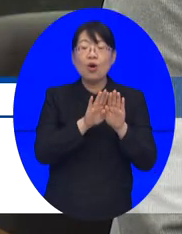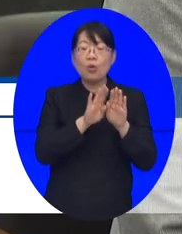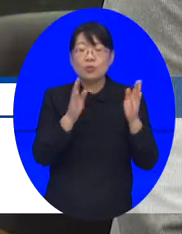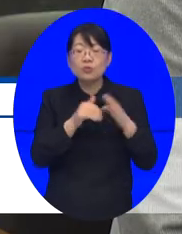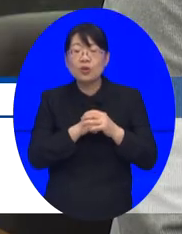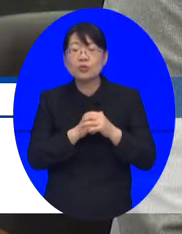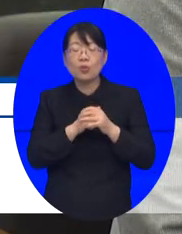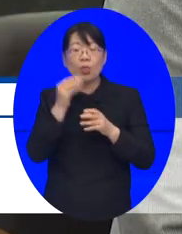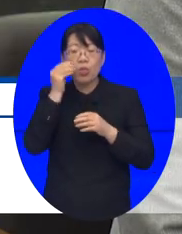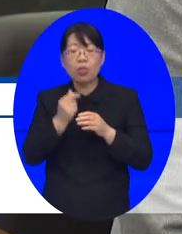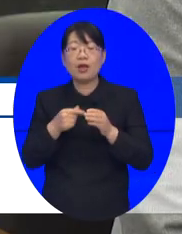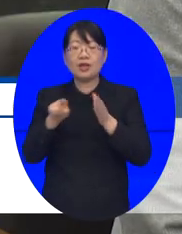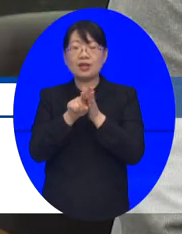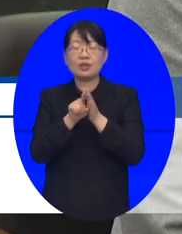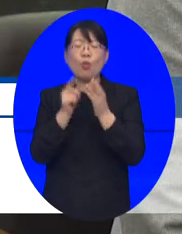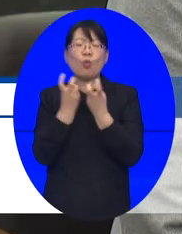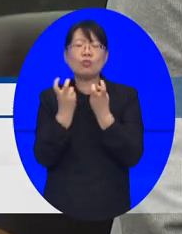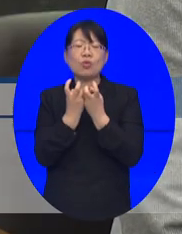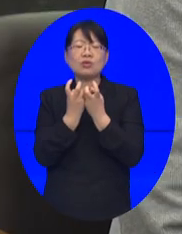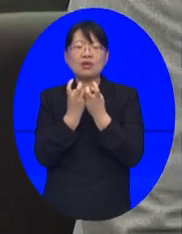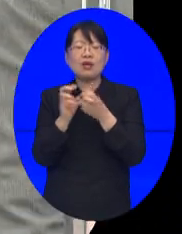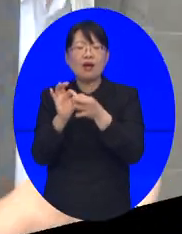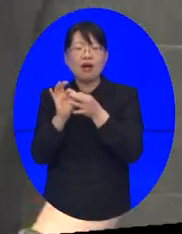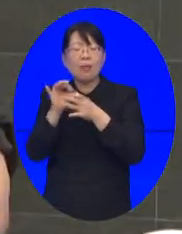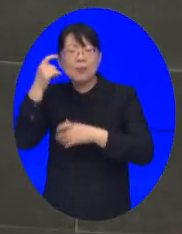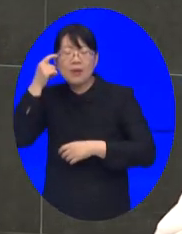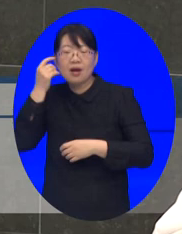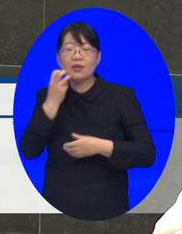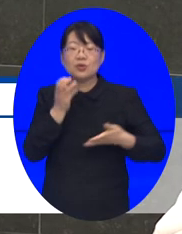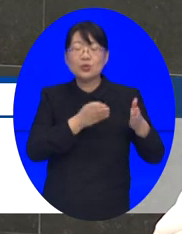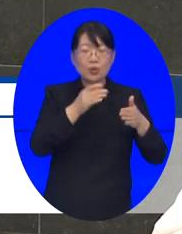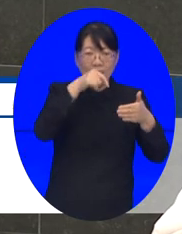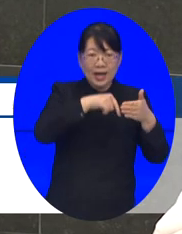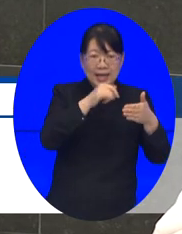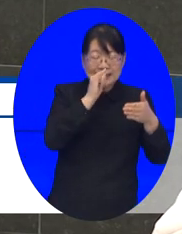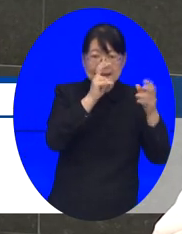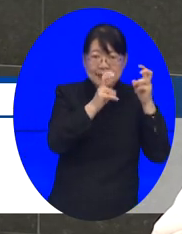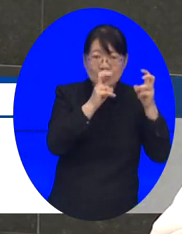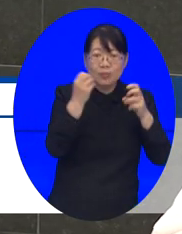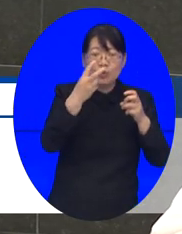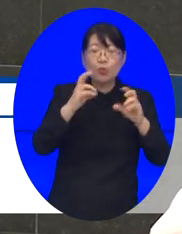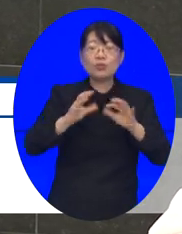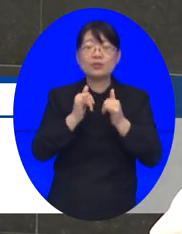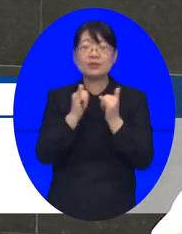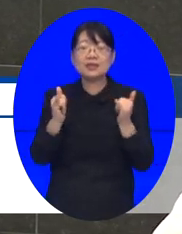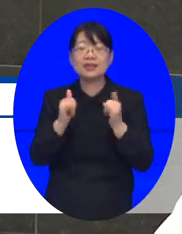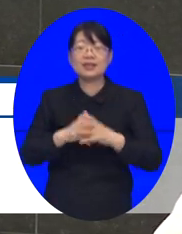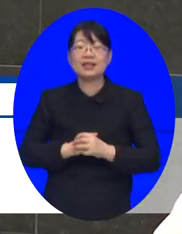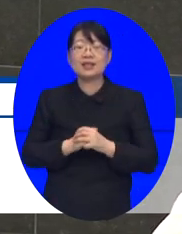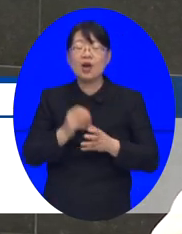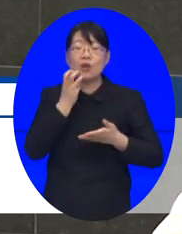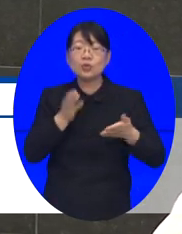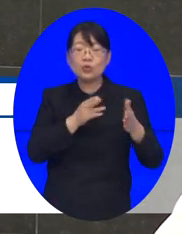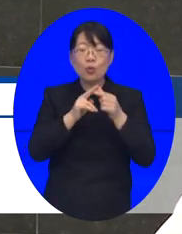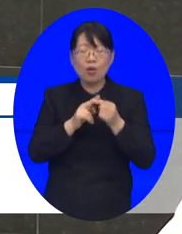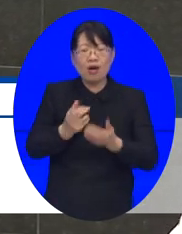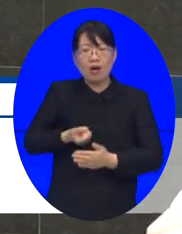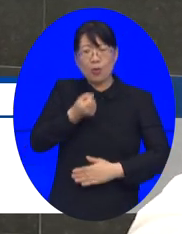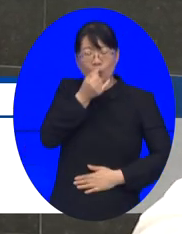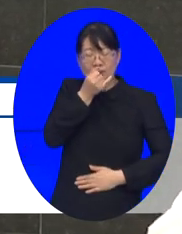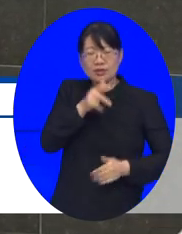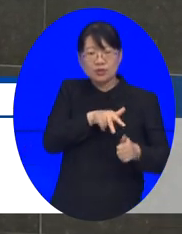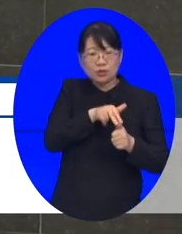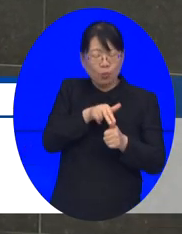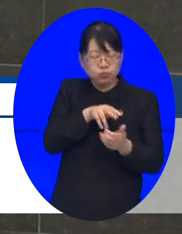크로스 할때그 공공 부분에 대한 건 어떻게 이걸 해야 될지, 그 경기도에 있는 기업이나 국민들이 그